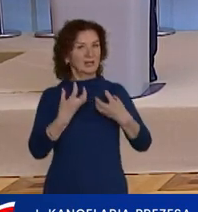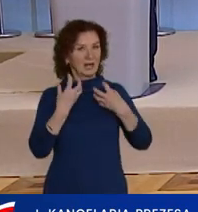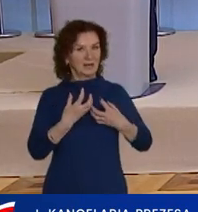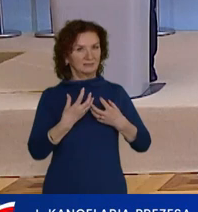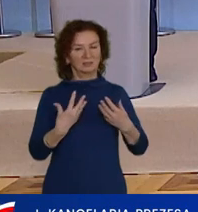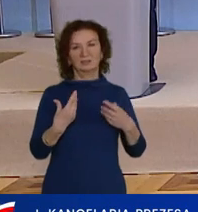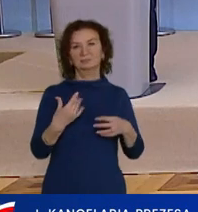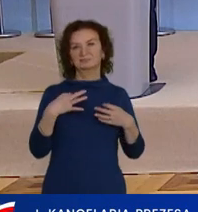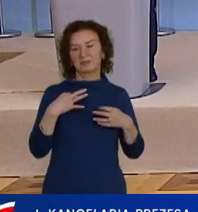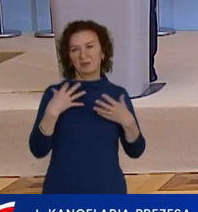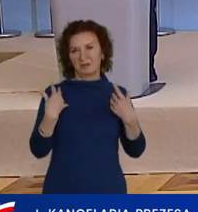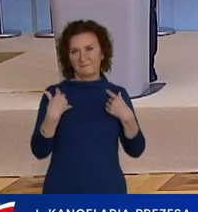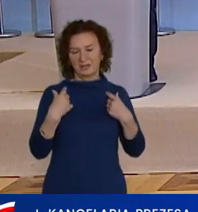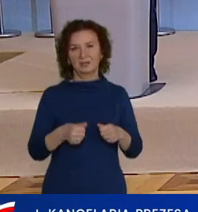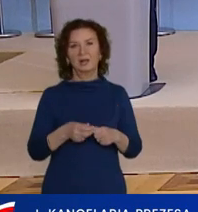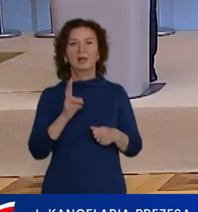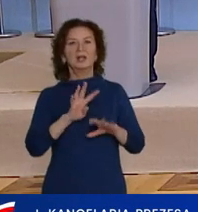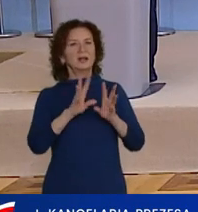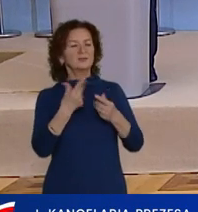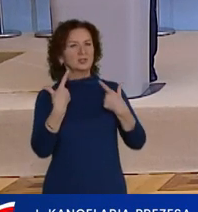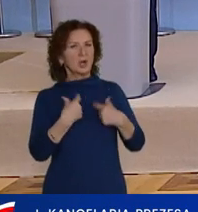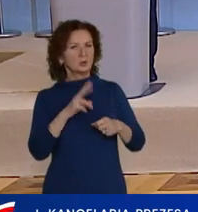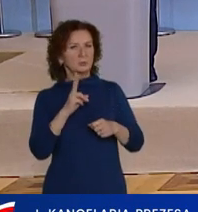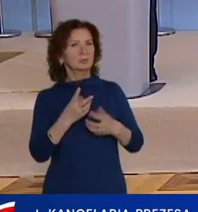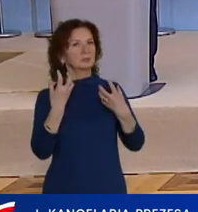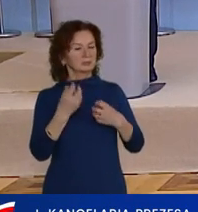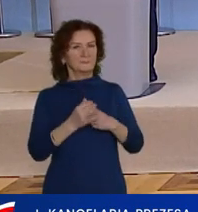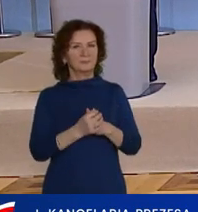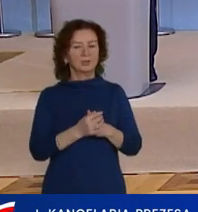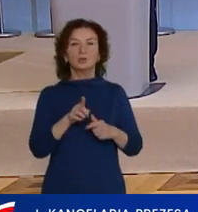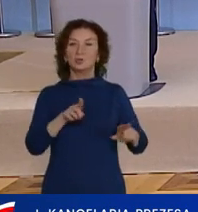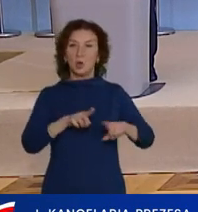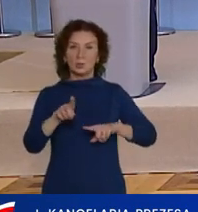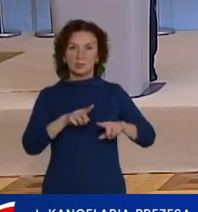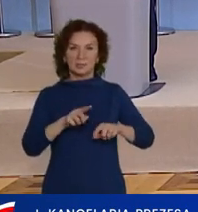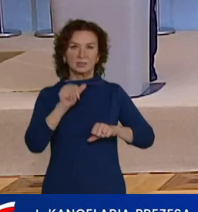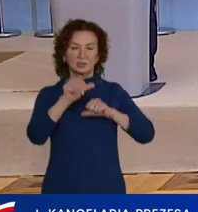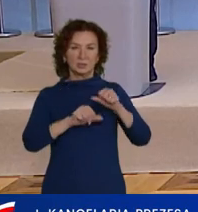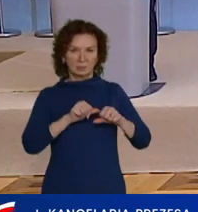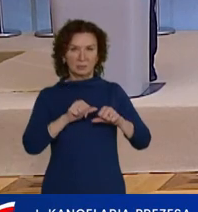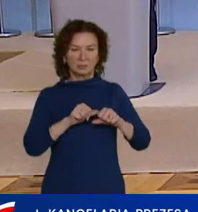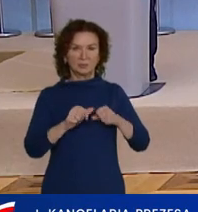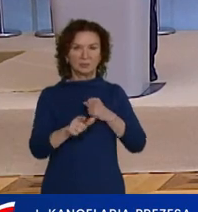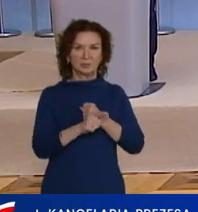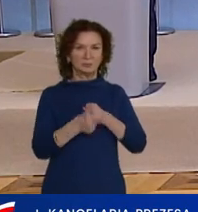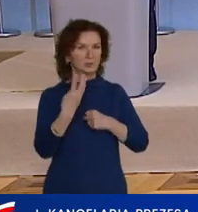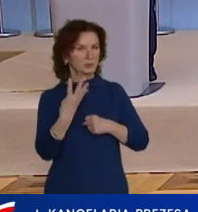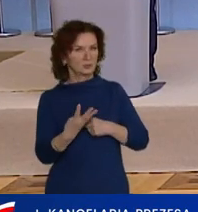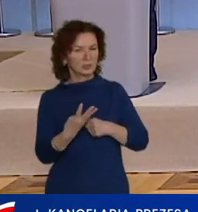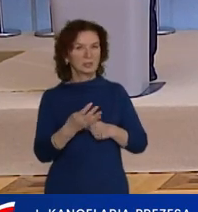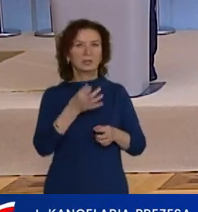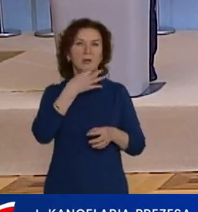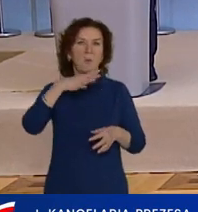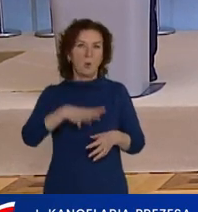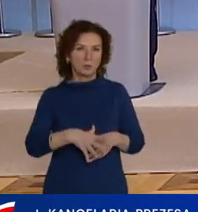osoby, które na początku roku zgłosiły chęć. I tu pytanie, czy to oznacza, że osoby z rocznika 7.4 i osoby młodsze, które na początku roku zgłosiły chęć, będą